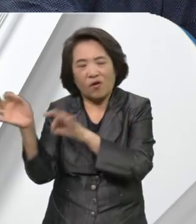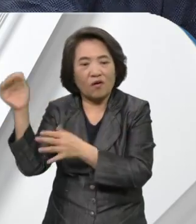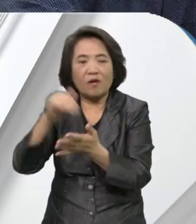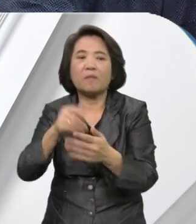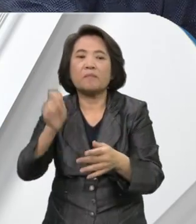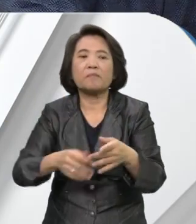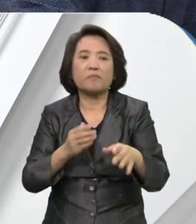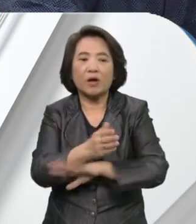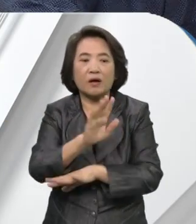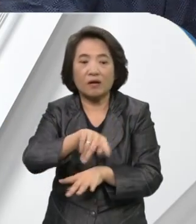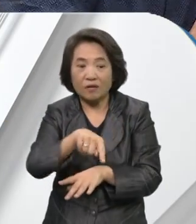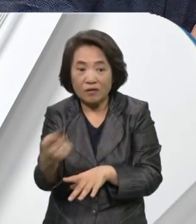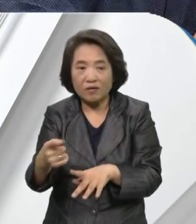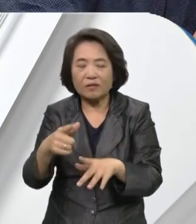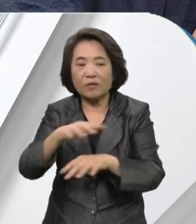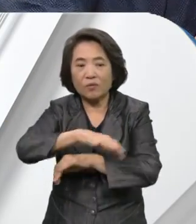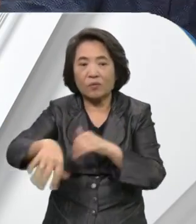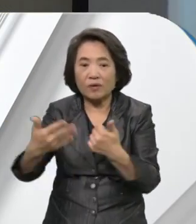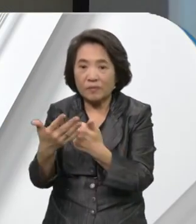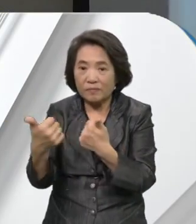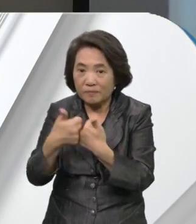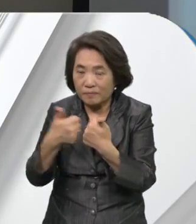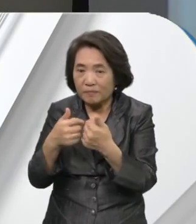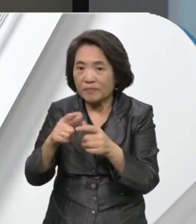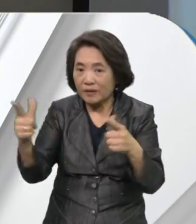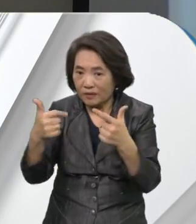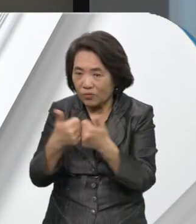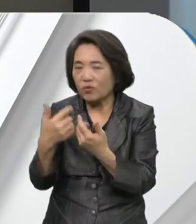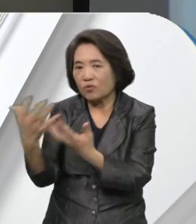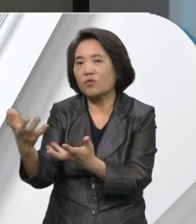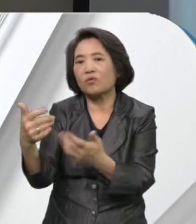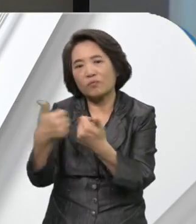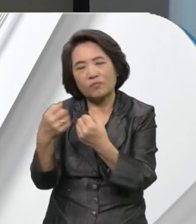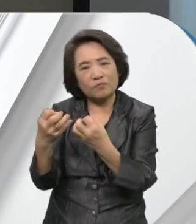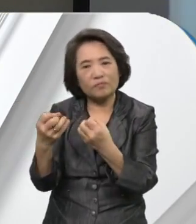来会交本反平台会来讨论。下个新闻做过程，法庭报道。